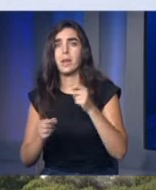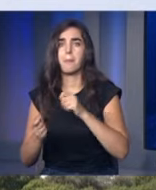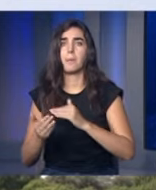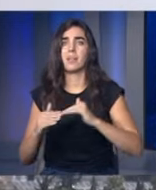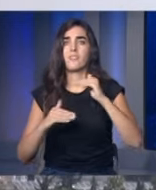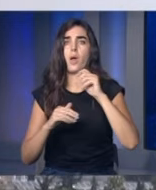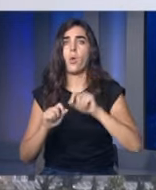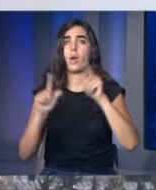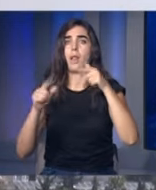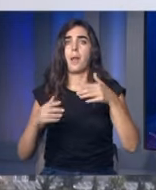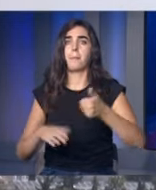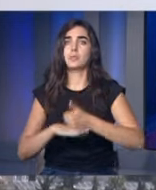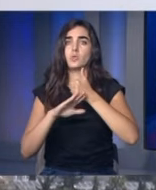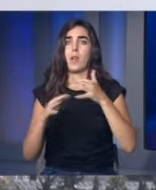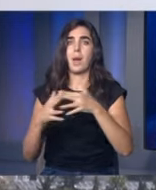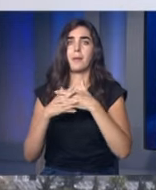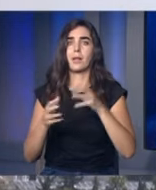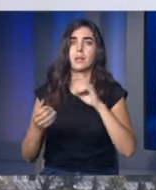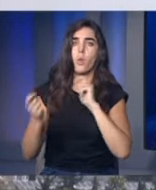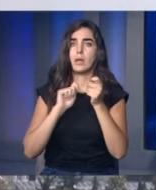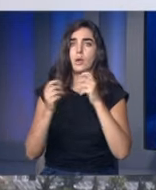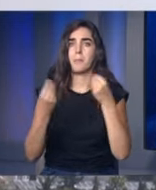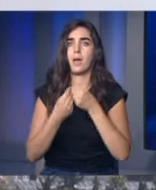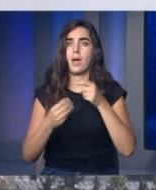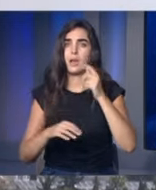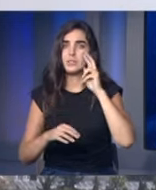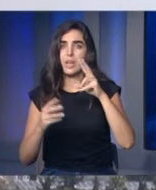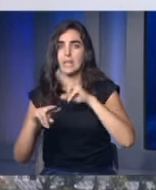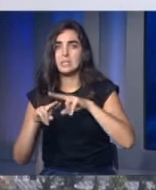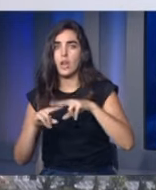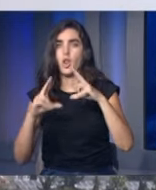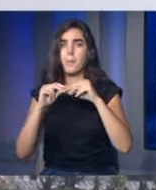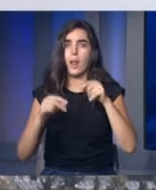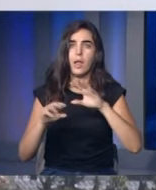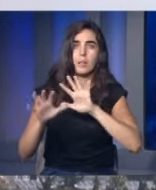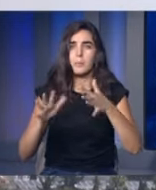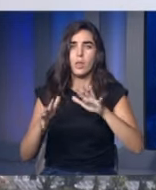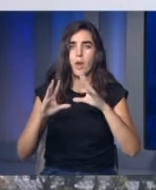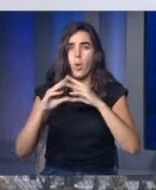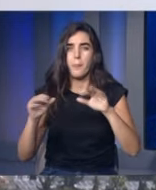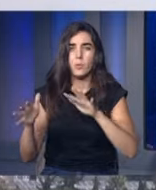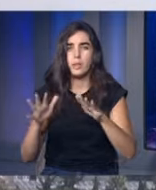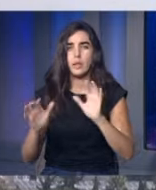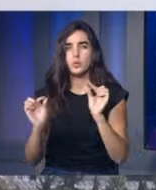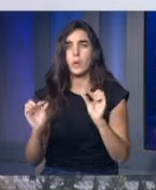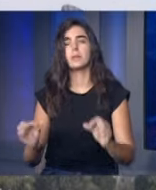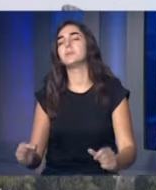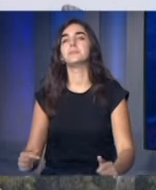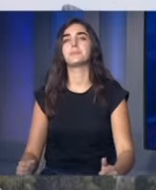أن مسؤولين أمريكيين تواصلوا مع نظرائهم في إسرائيل ولبنان لتهدئة التوتر.